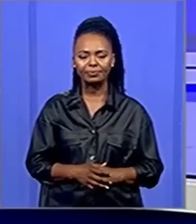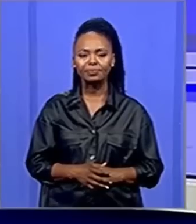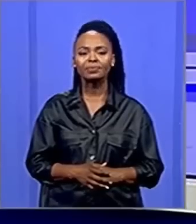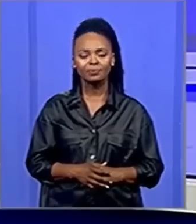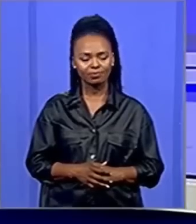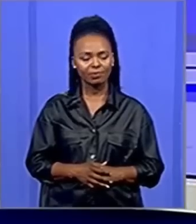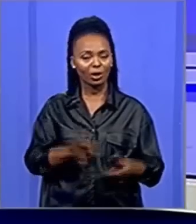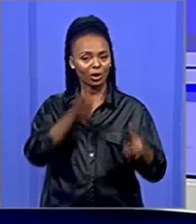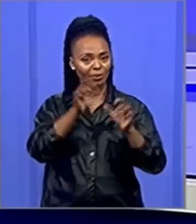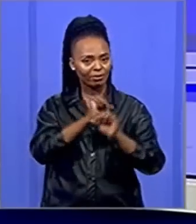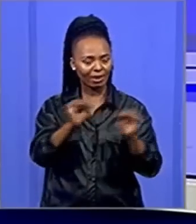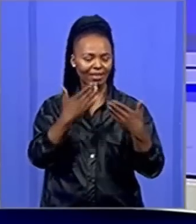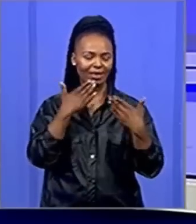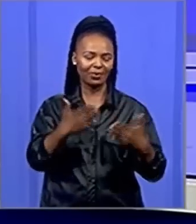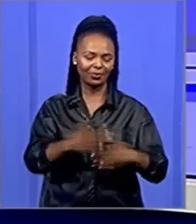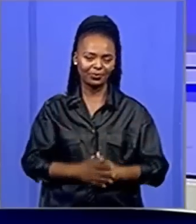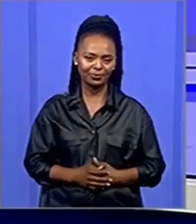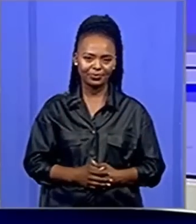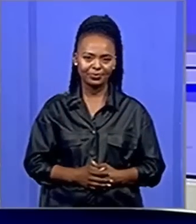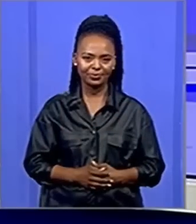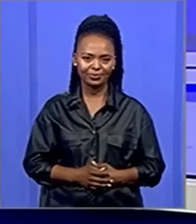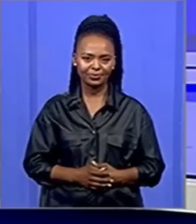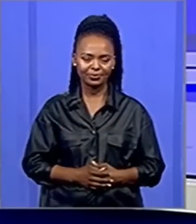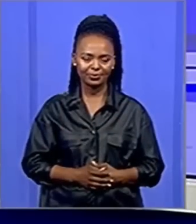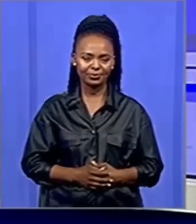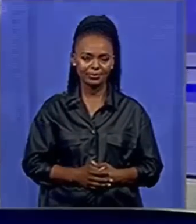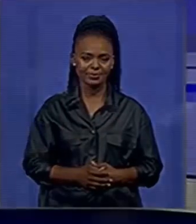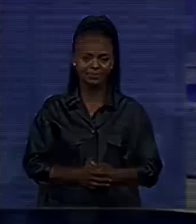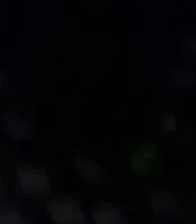Moirile bua ditshwaelo tsa ka mehla fela.